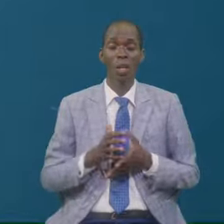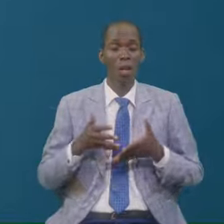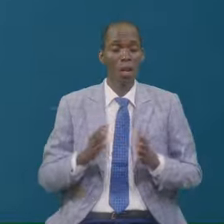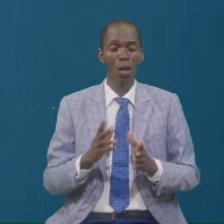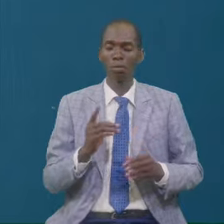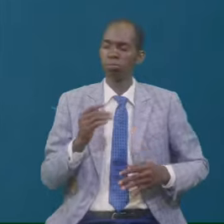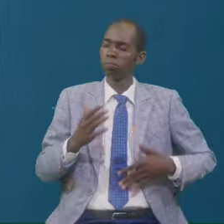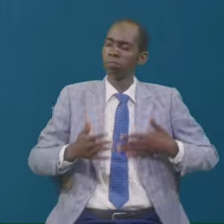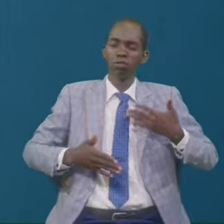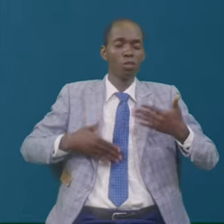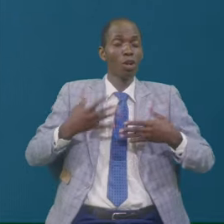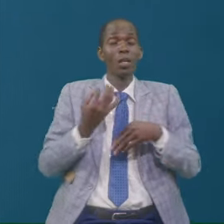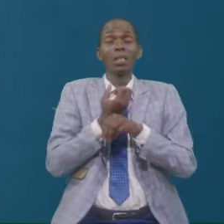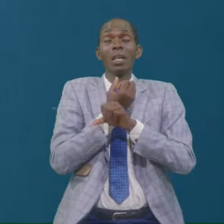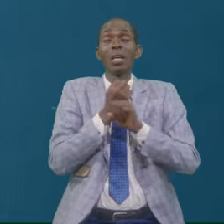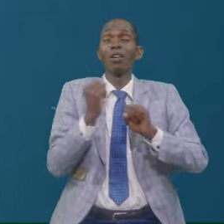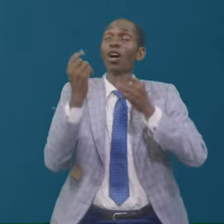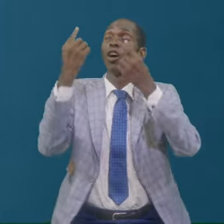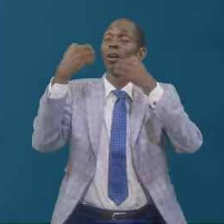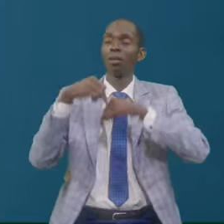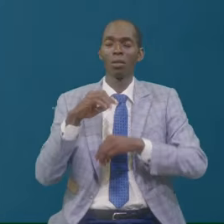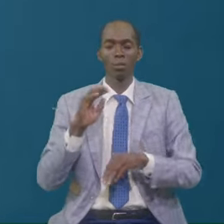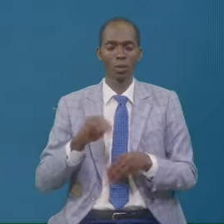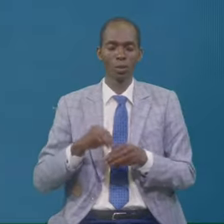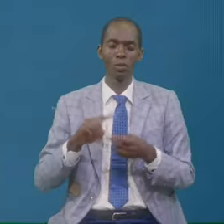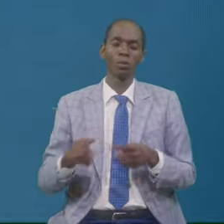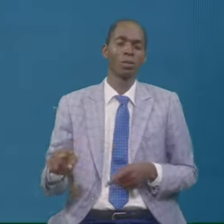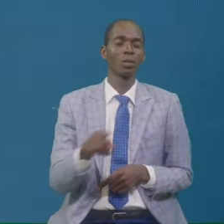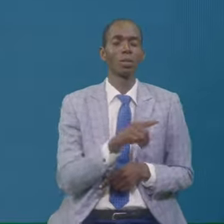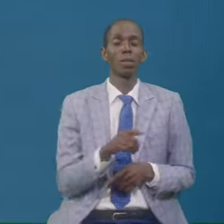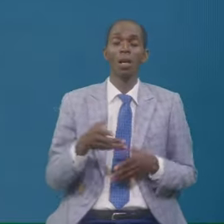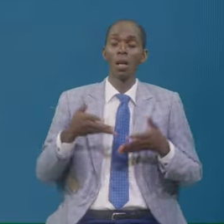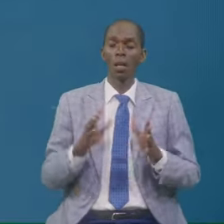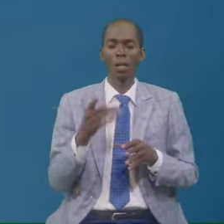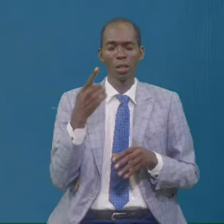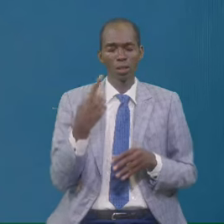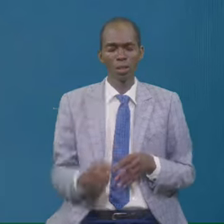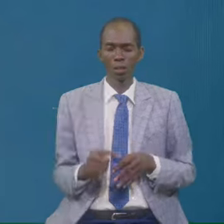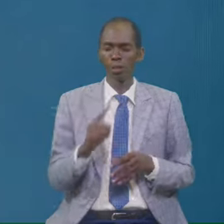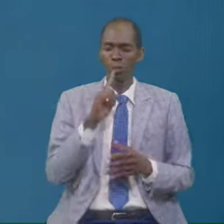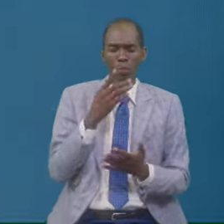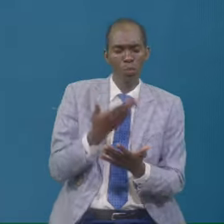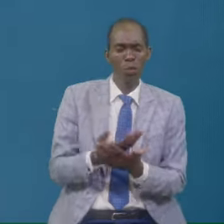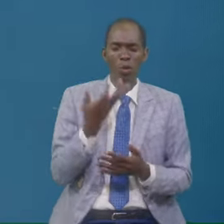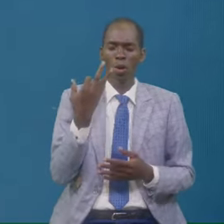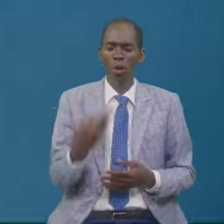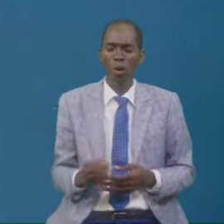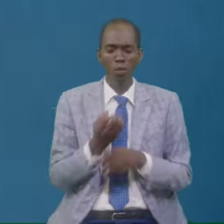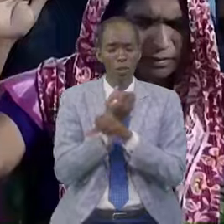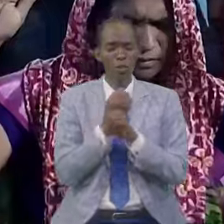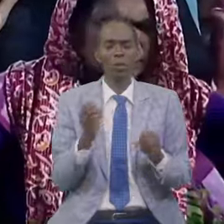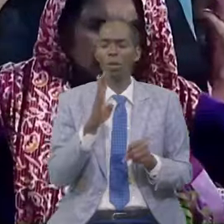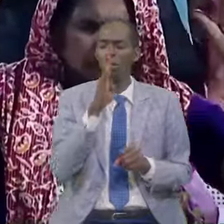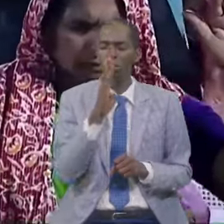come to them. రక్షణ ఆనందం వారికి వచ్చును గాక. Let the fruits of salvation be evident in their lives. రక్షణ ఫలం